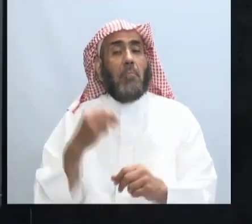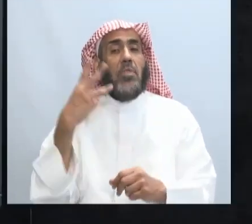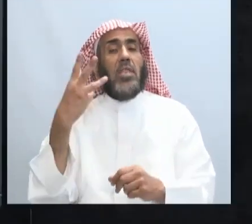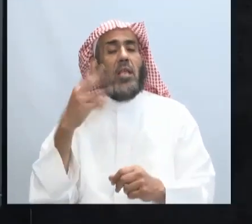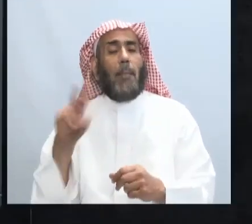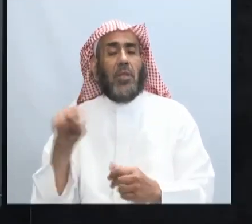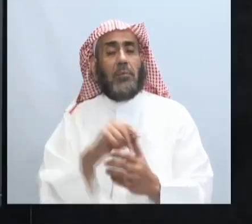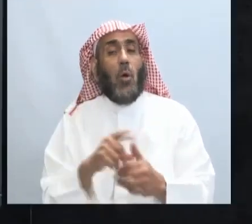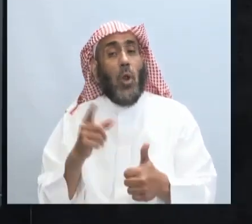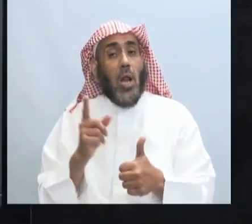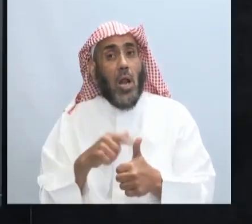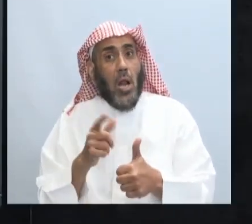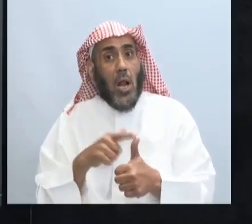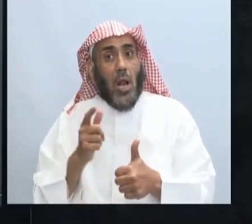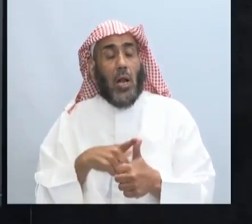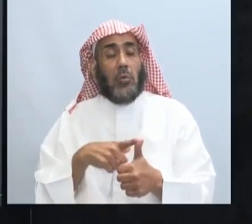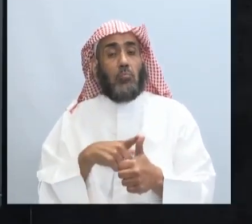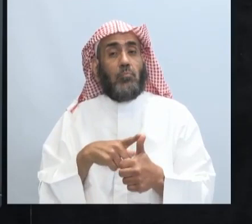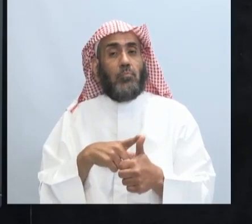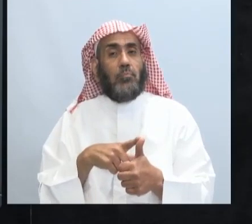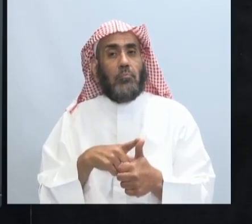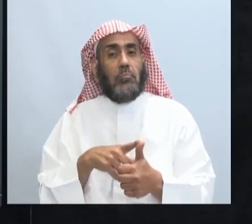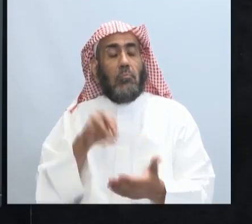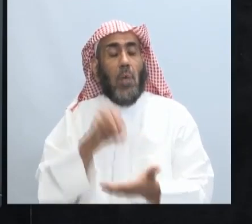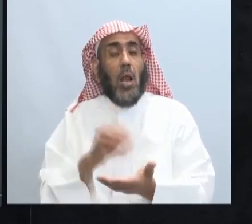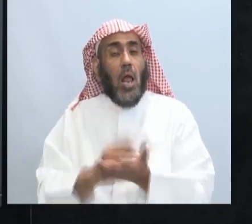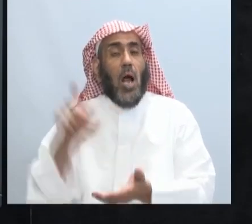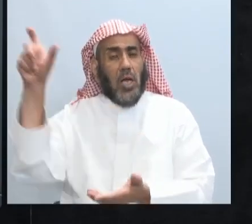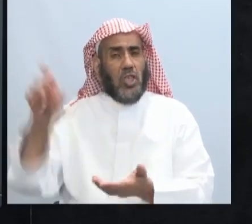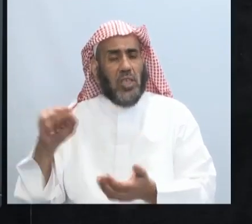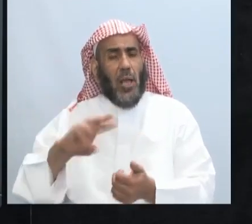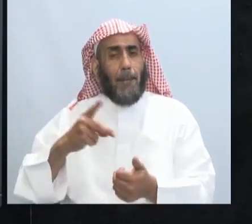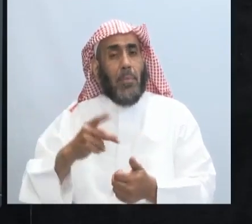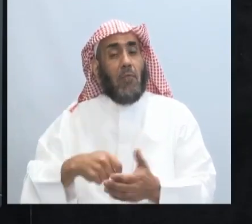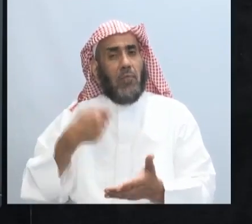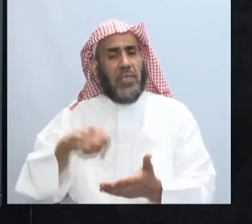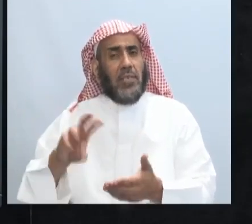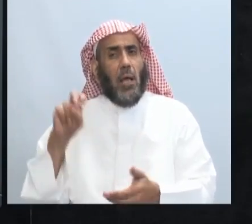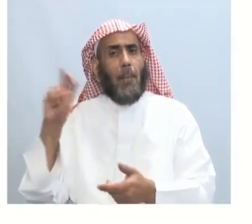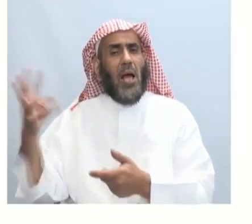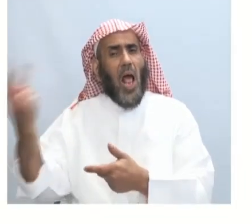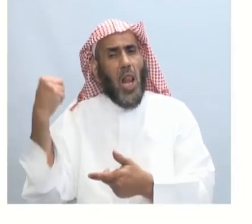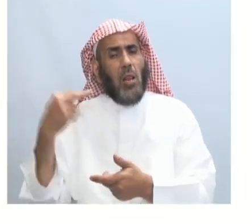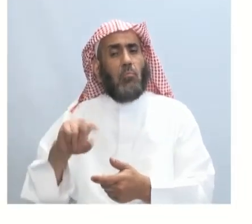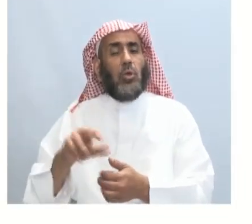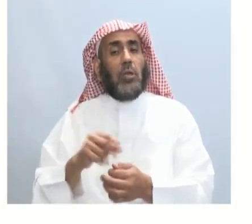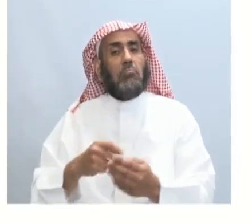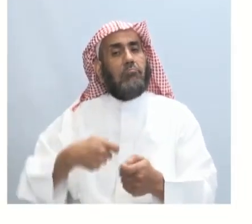امثله وهي محل الحق الشخصي اما في التزام المقترض